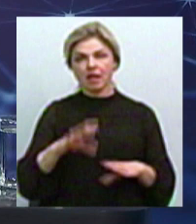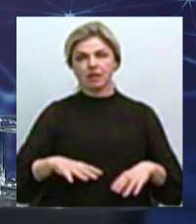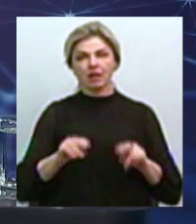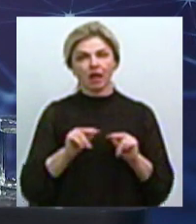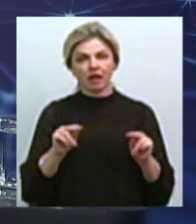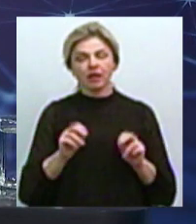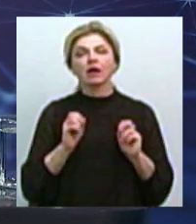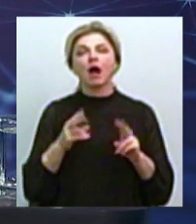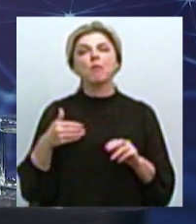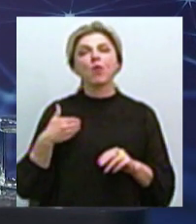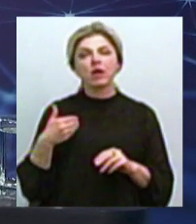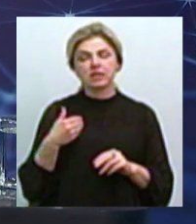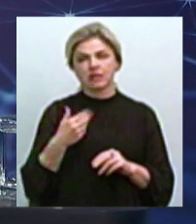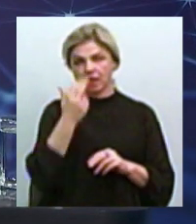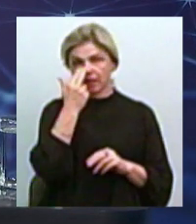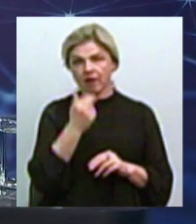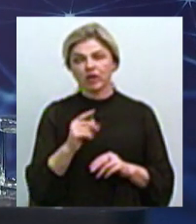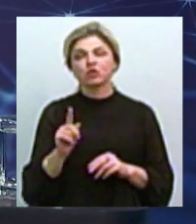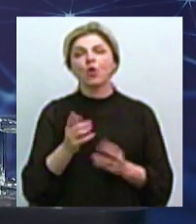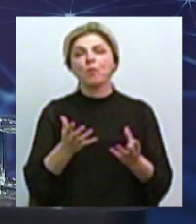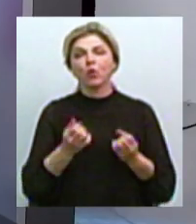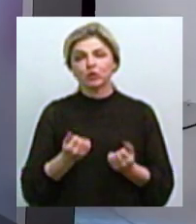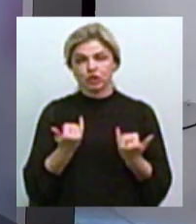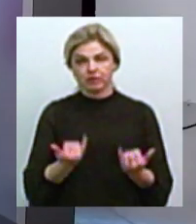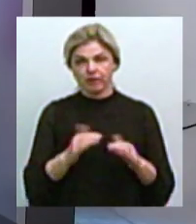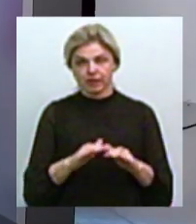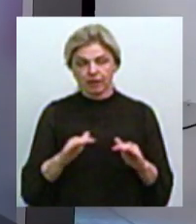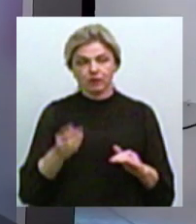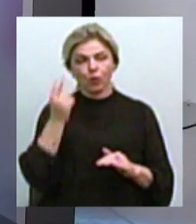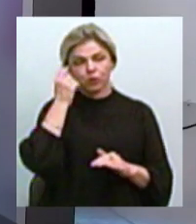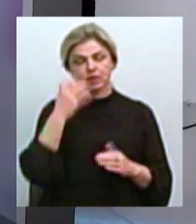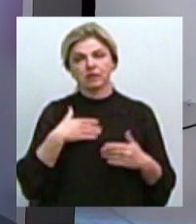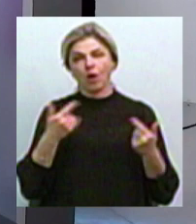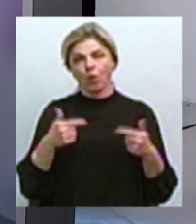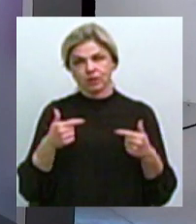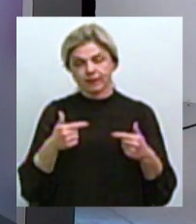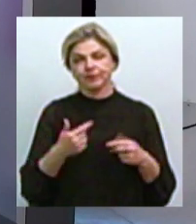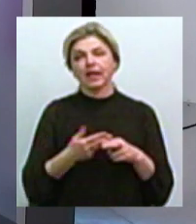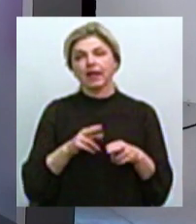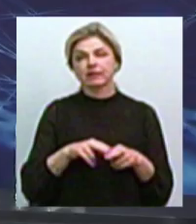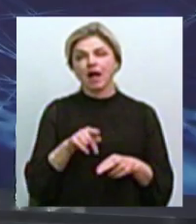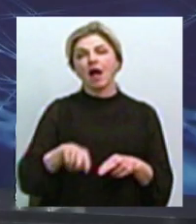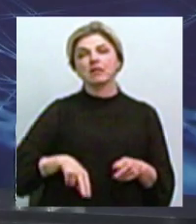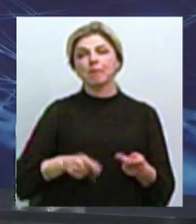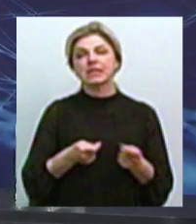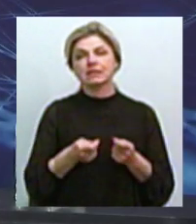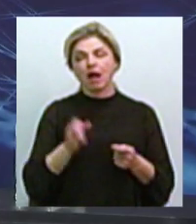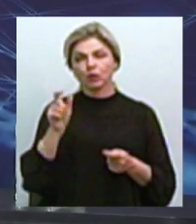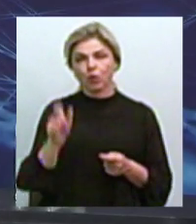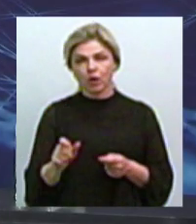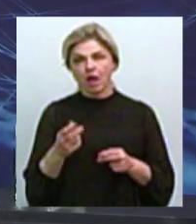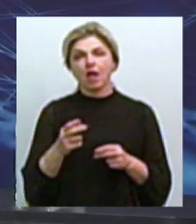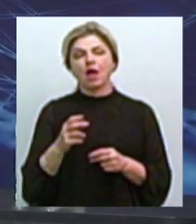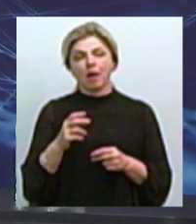навички, що отримують діти, дізнаємось у нашої сьогоднішньої гості. В студії адміністраторка проєкту «Безпека дитини»